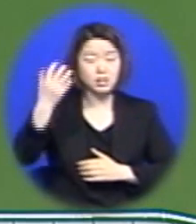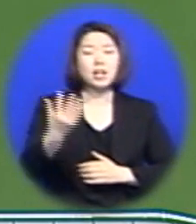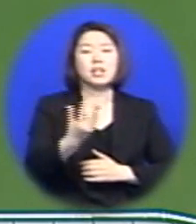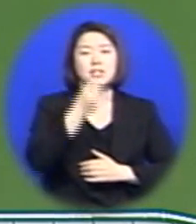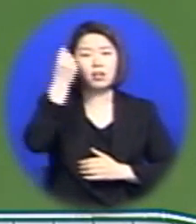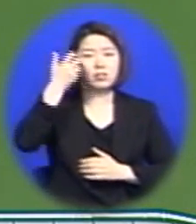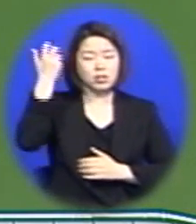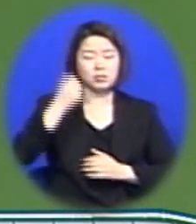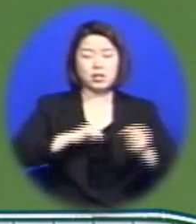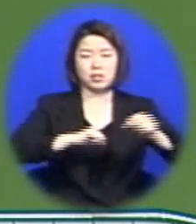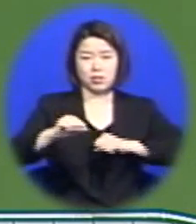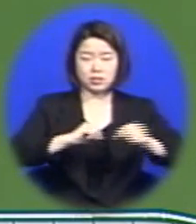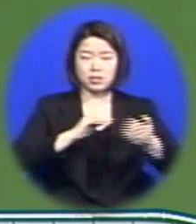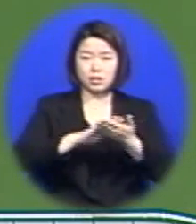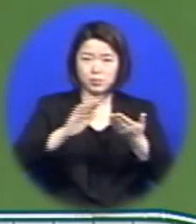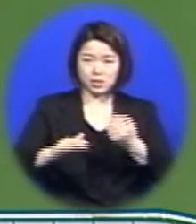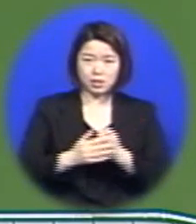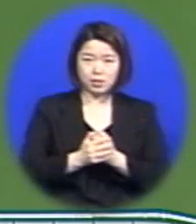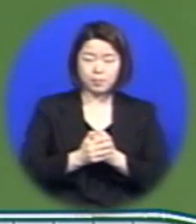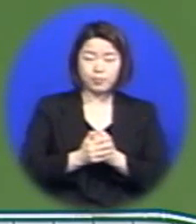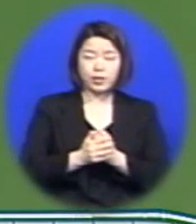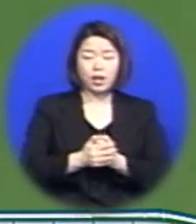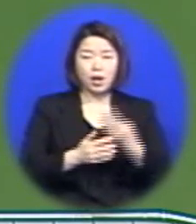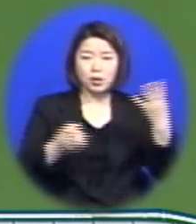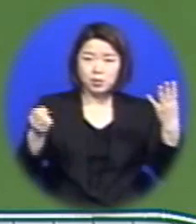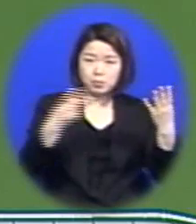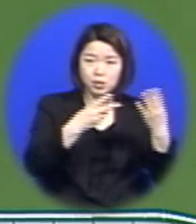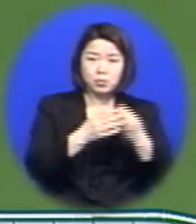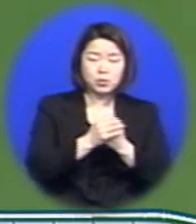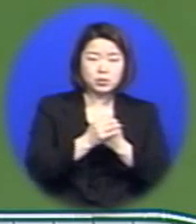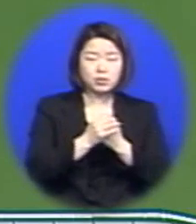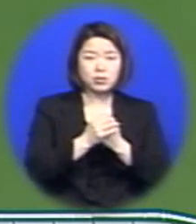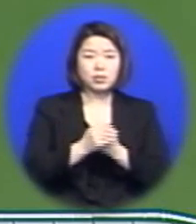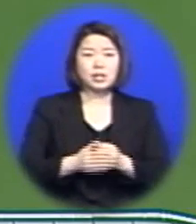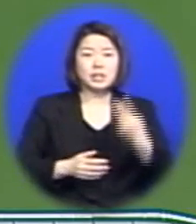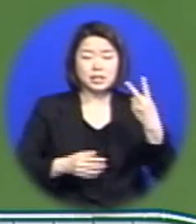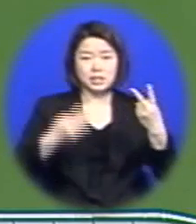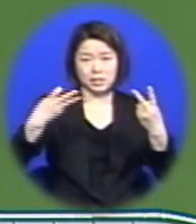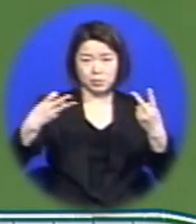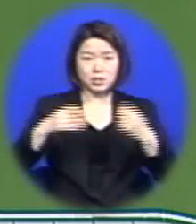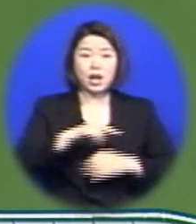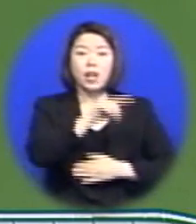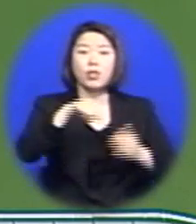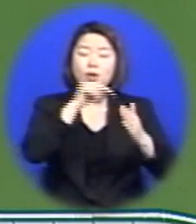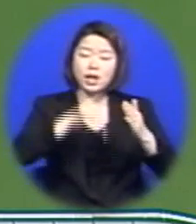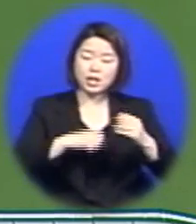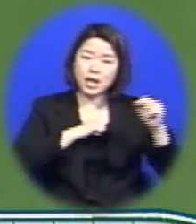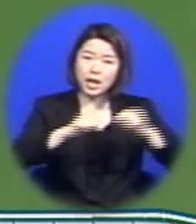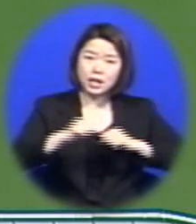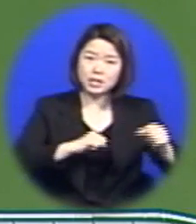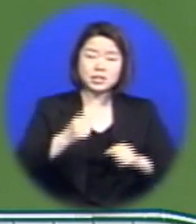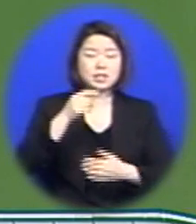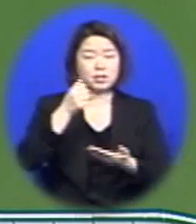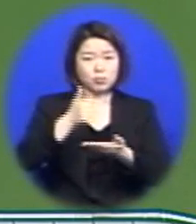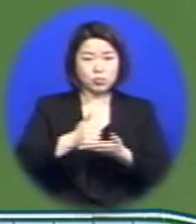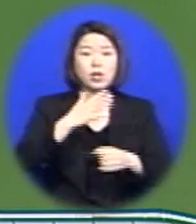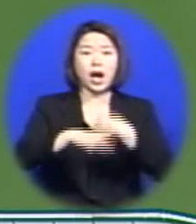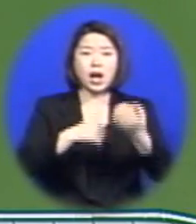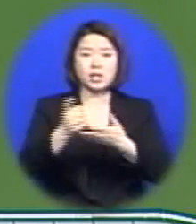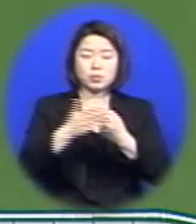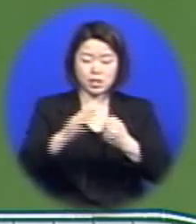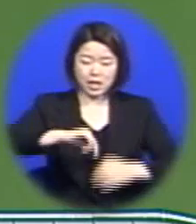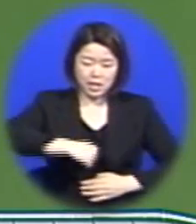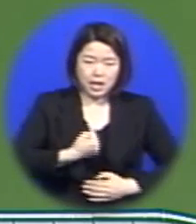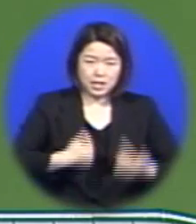역사해 빌립보서 2장 13절 말씀에 너희 안에서 행하시는이는 하나님이시니 자기의